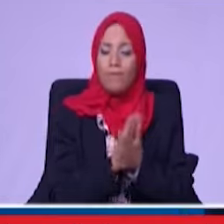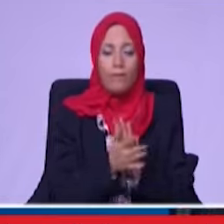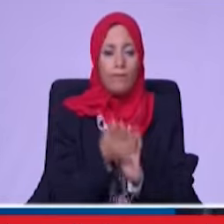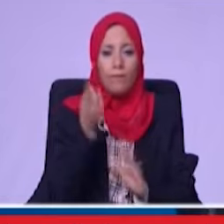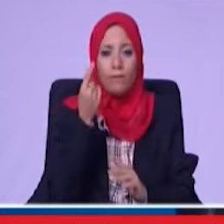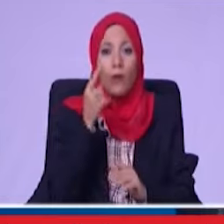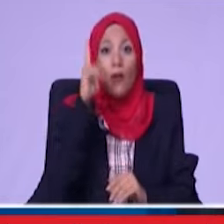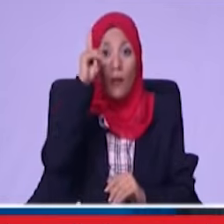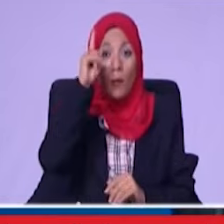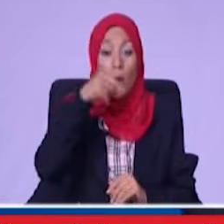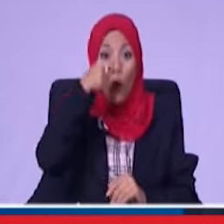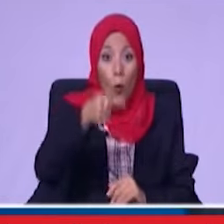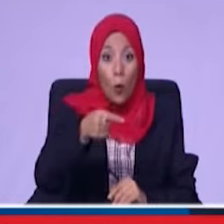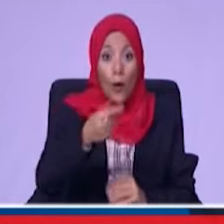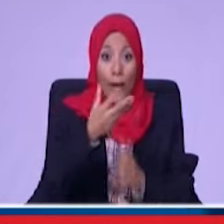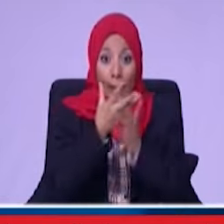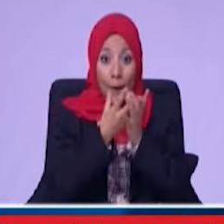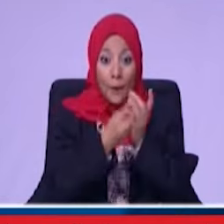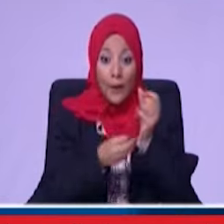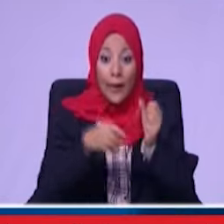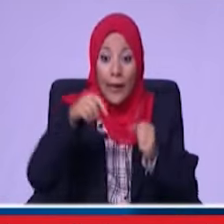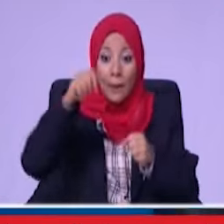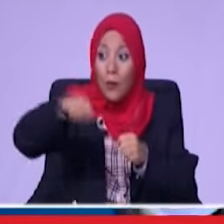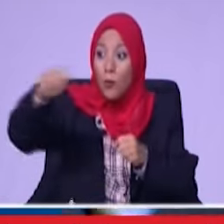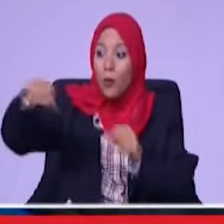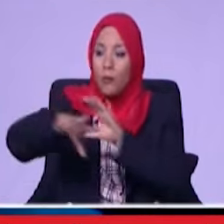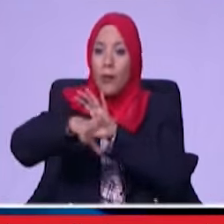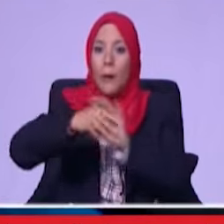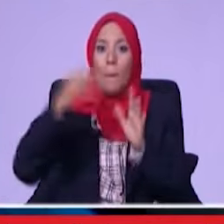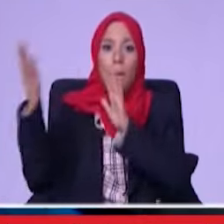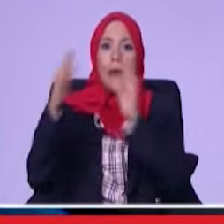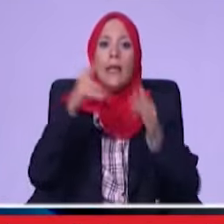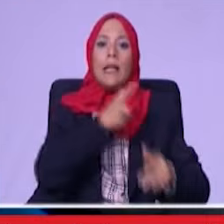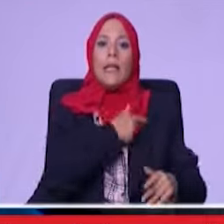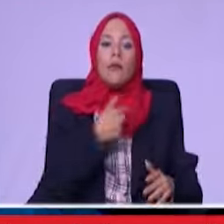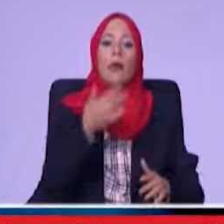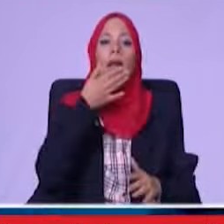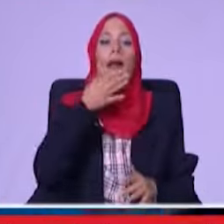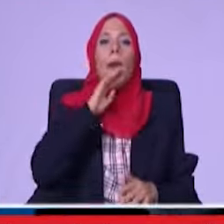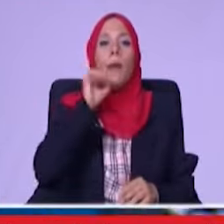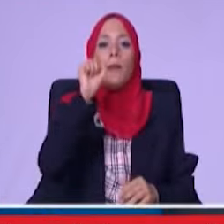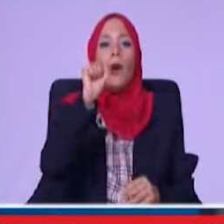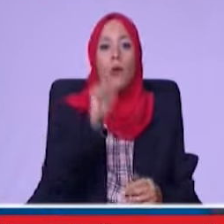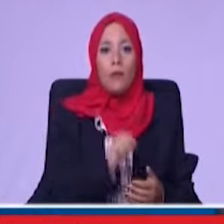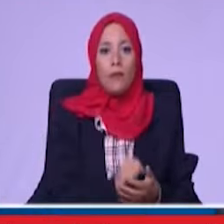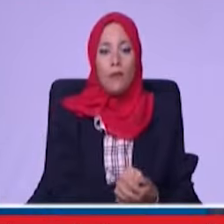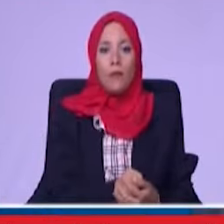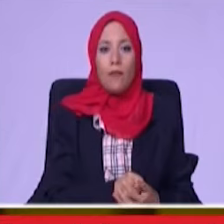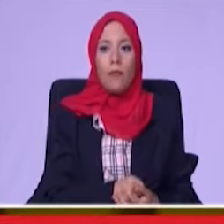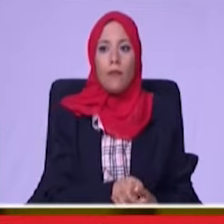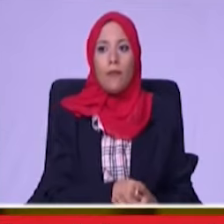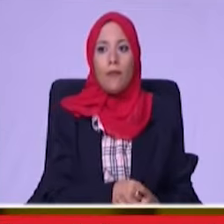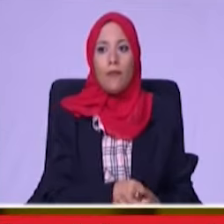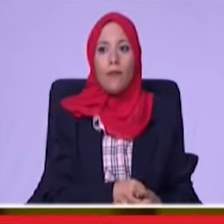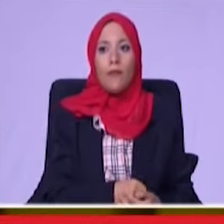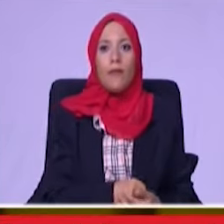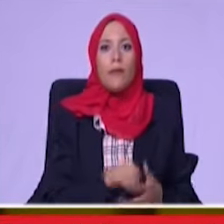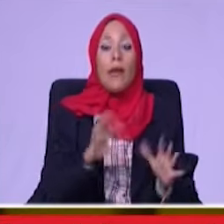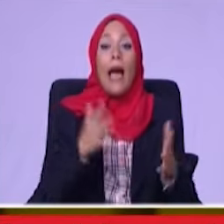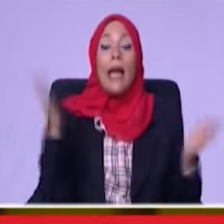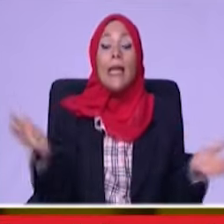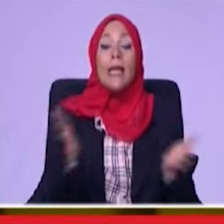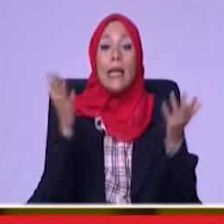الله عز وجل ابنوا لعبدي بيتا في الجنة وسموه بيت الحمد. سيدنا داود مات ولد. ده أي ابن